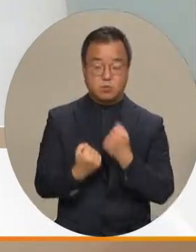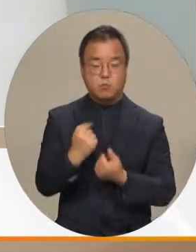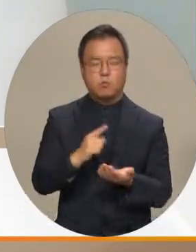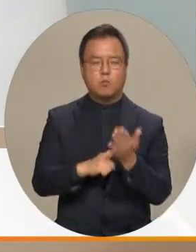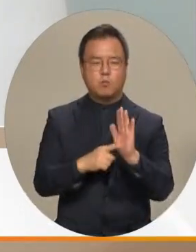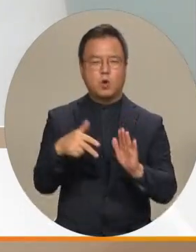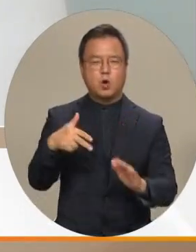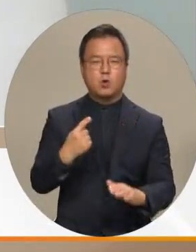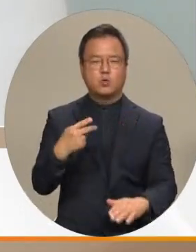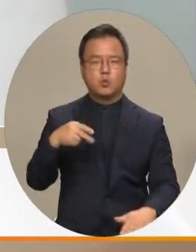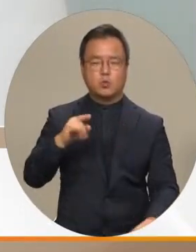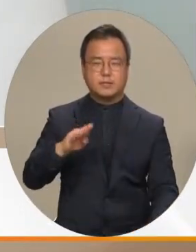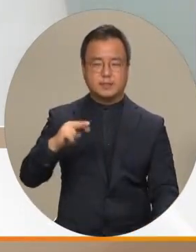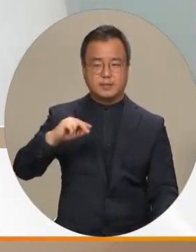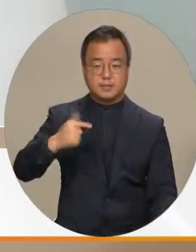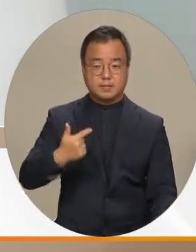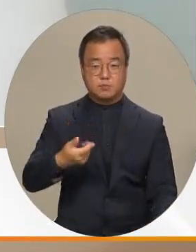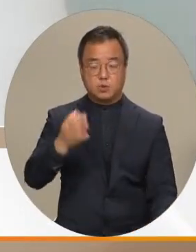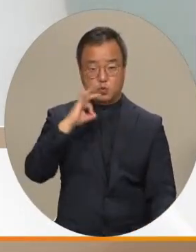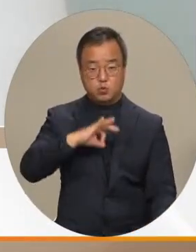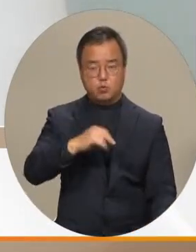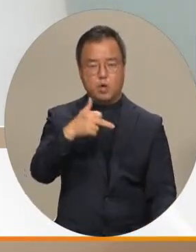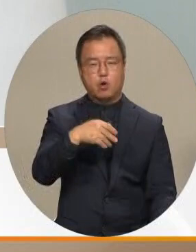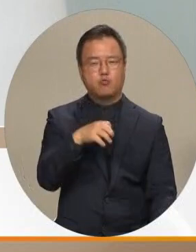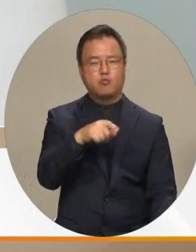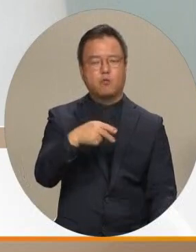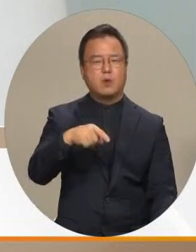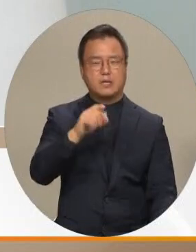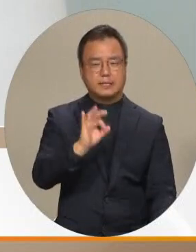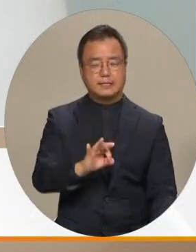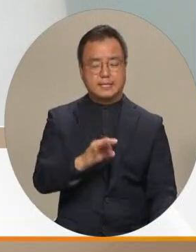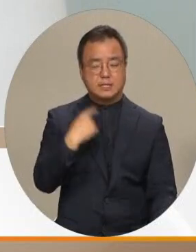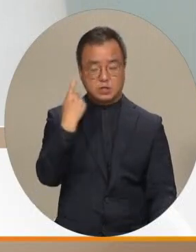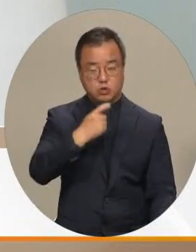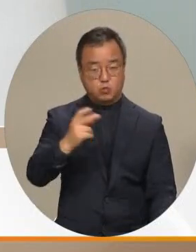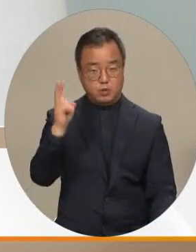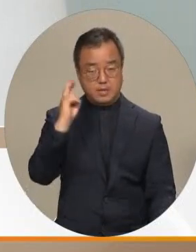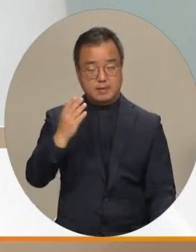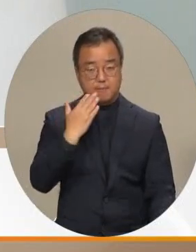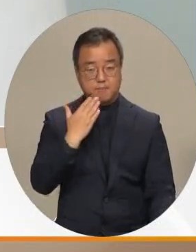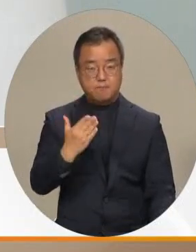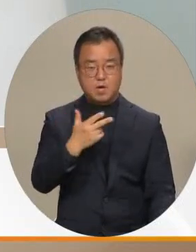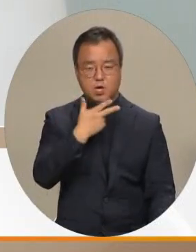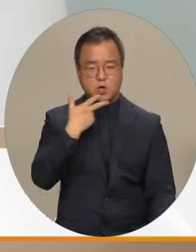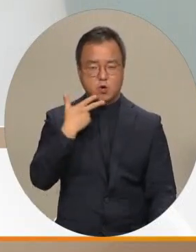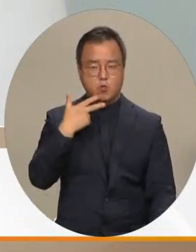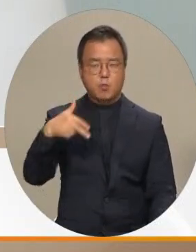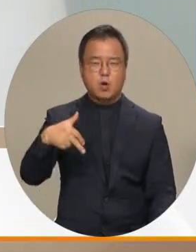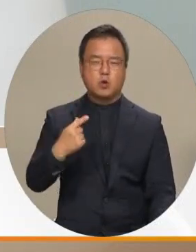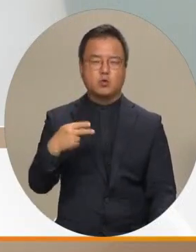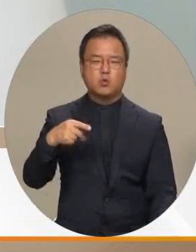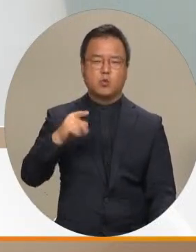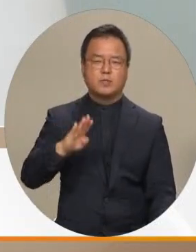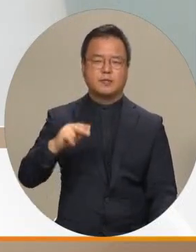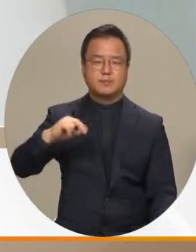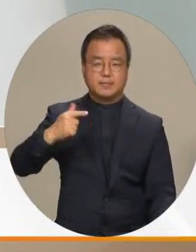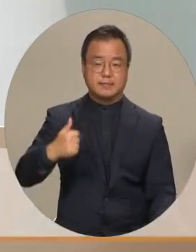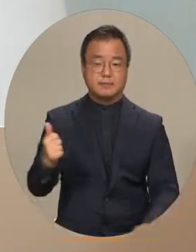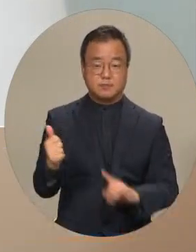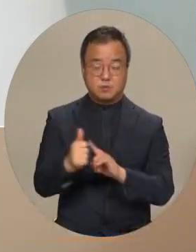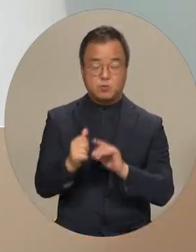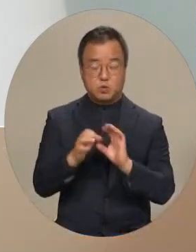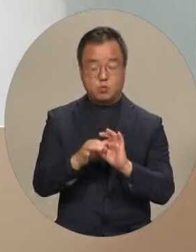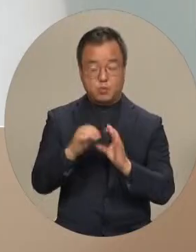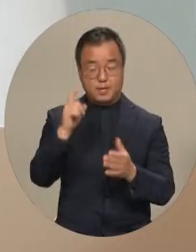초전도체를 초전도를 일으키는 슈퍼쌍의 터널리 효과를 이론적으로 예측한 영국의 물리학자인 브라이언츠 오브 셉슨에 의해서 예측되고